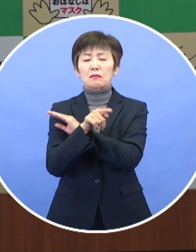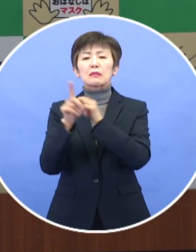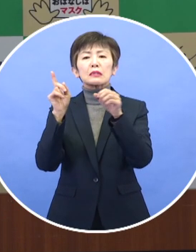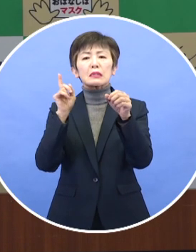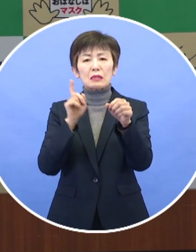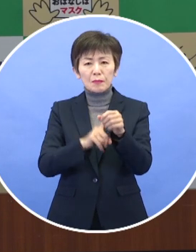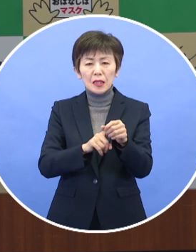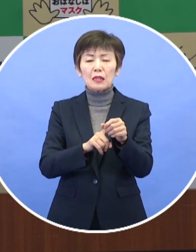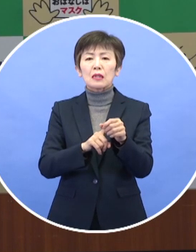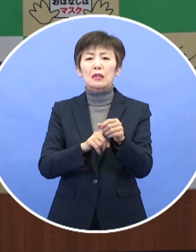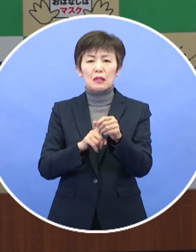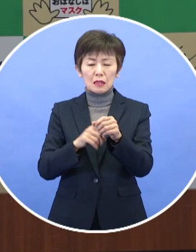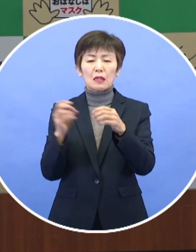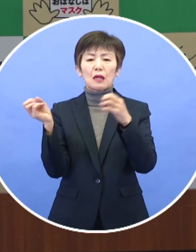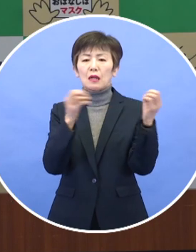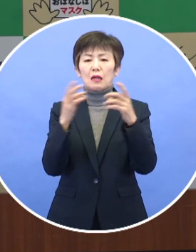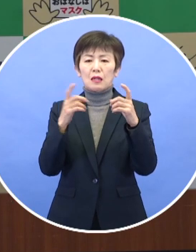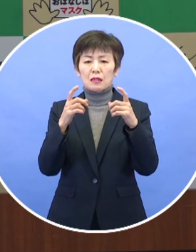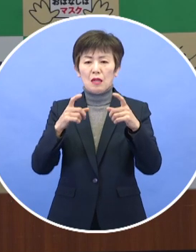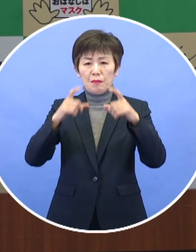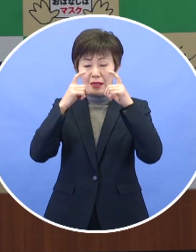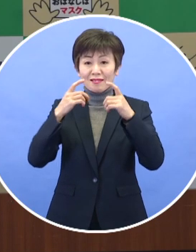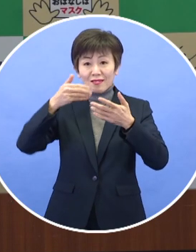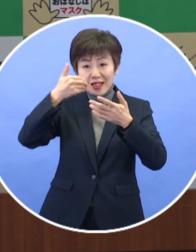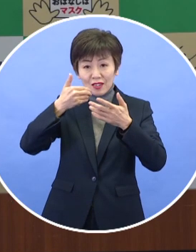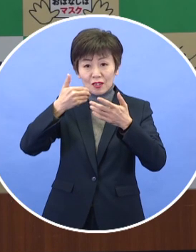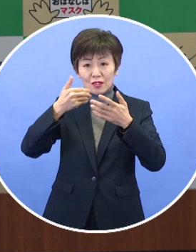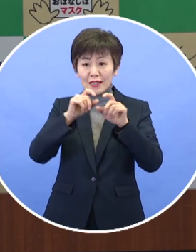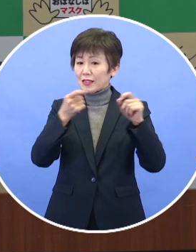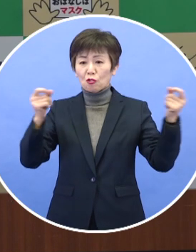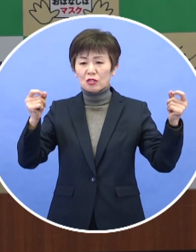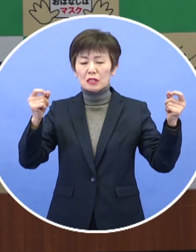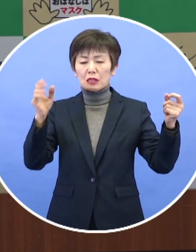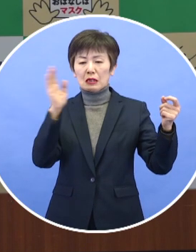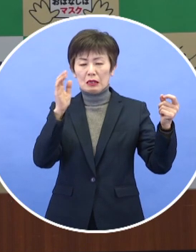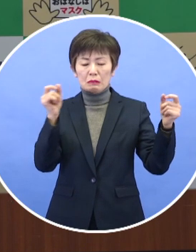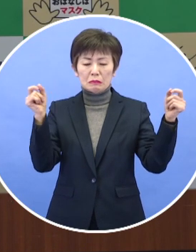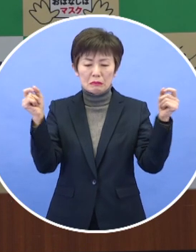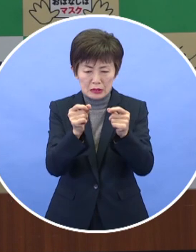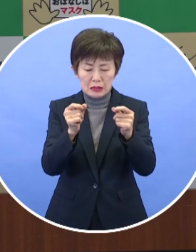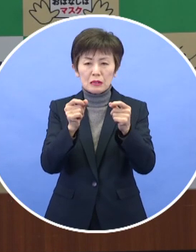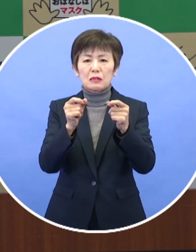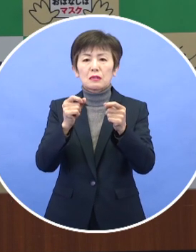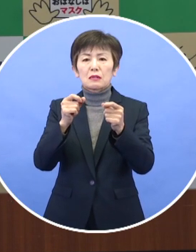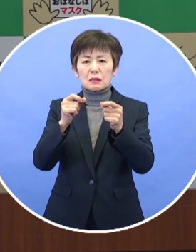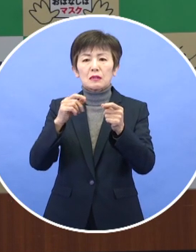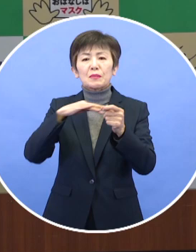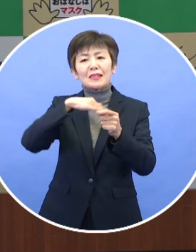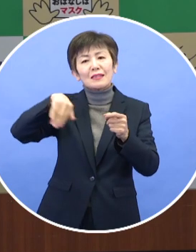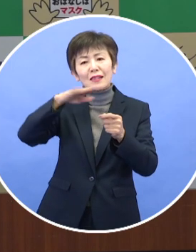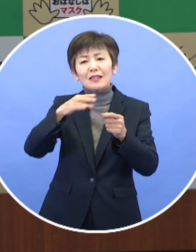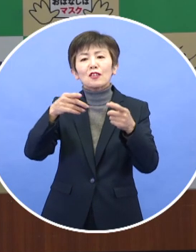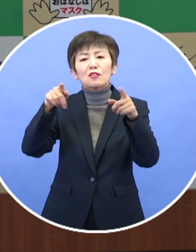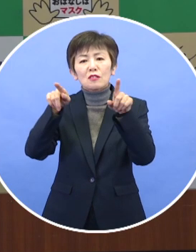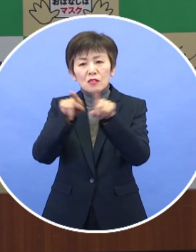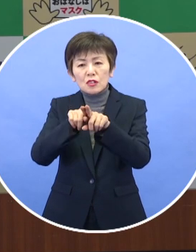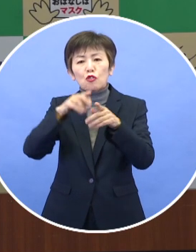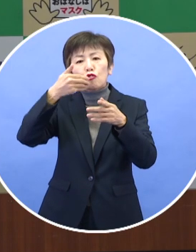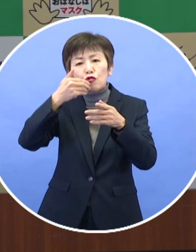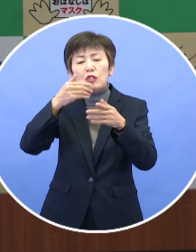はマスク会食、これを徹底していただいた上で、長時間の宴会は避けていただく方がよろしいと思います。それから何より